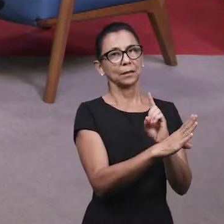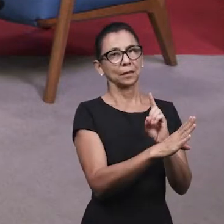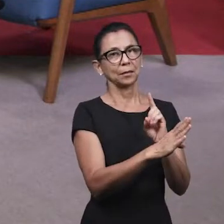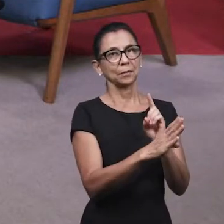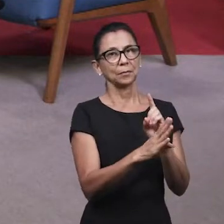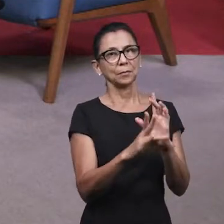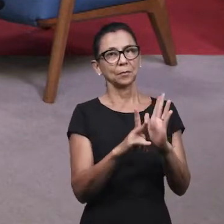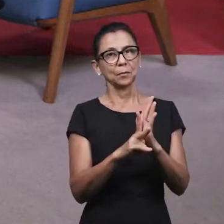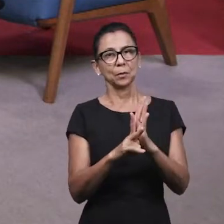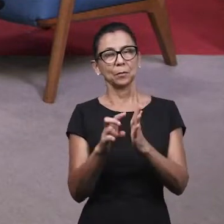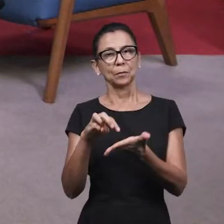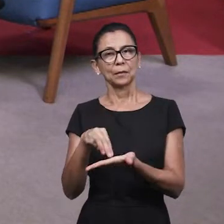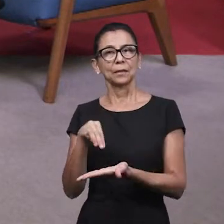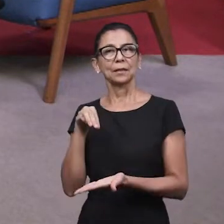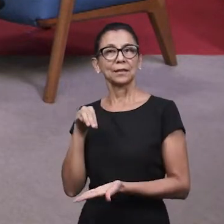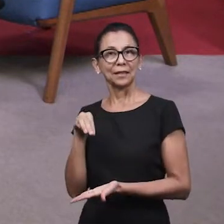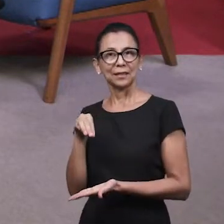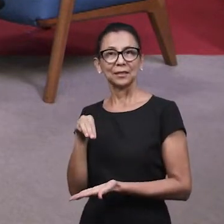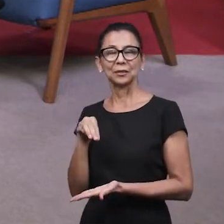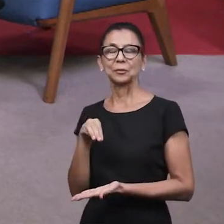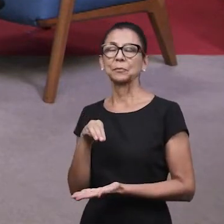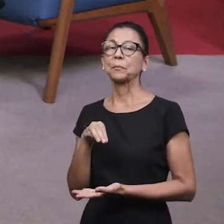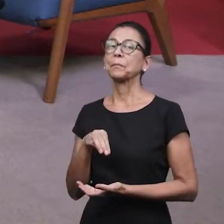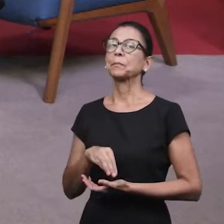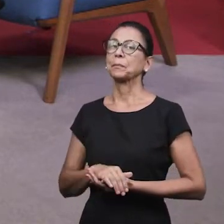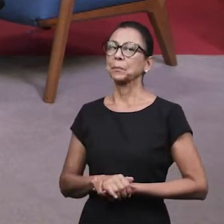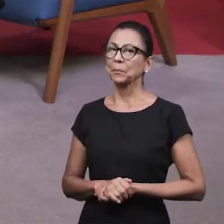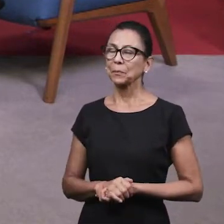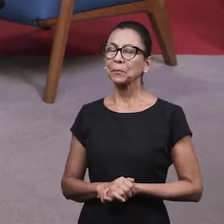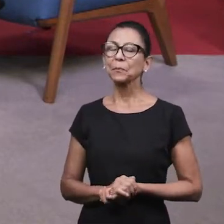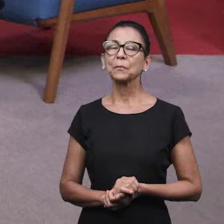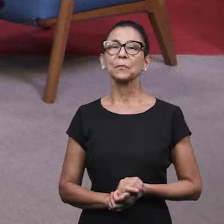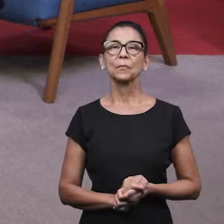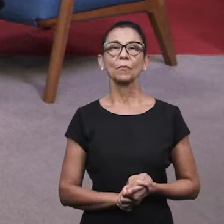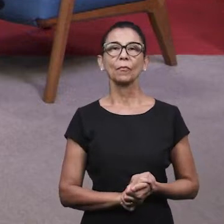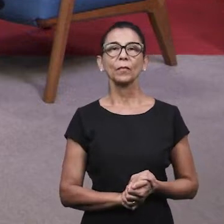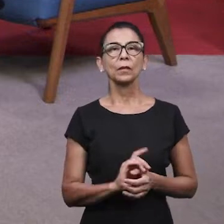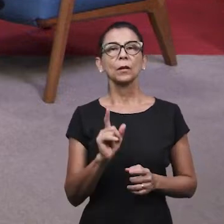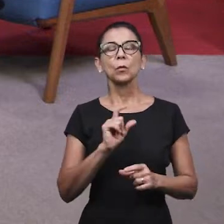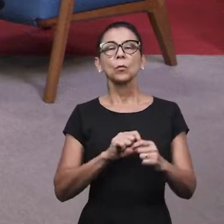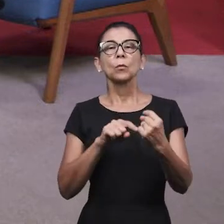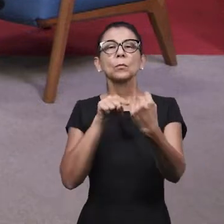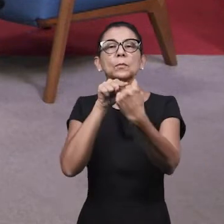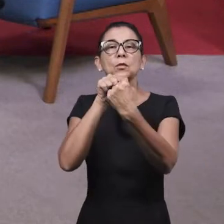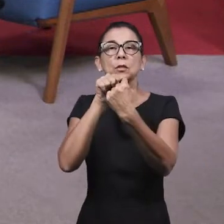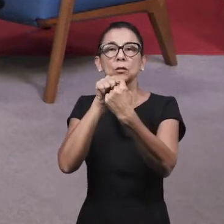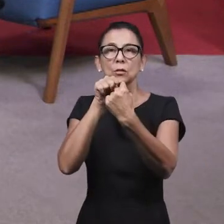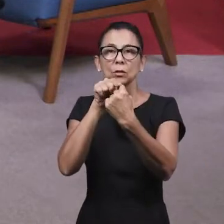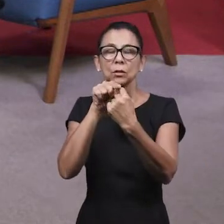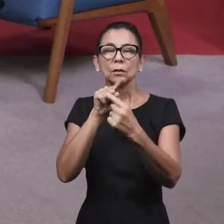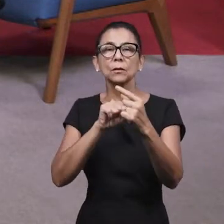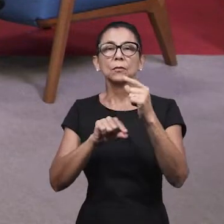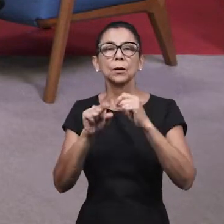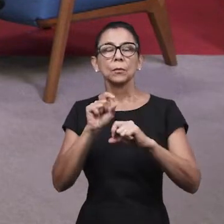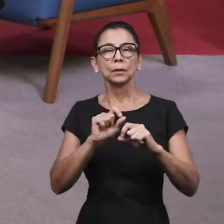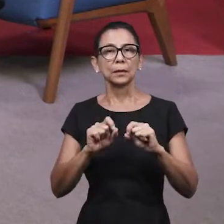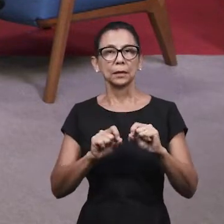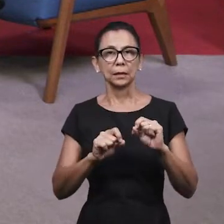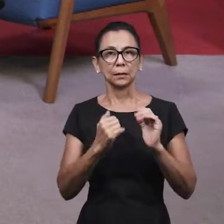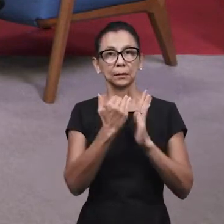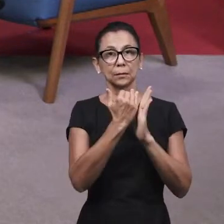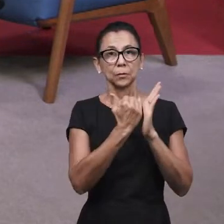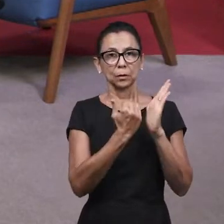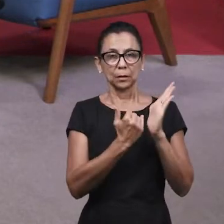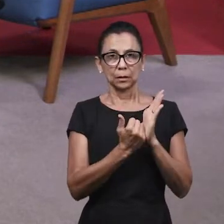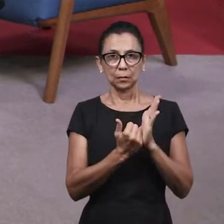biblique dominicale de l'Église chrétienne Maranatha. Nous rappelons toujours ce volet et là comme objectif